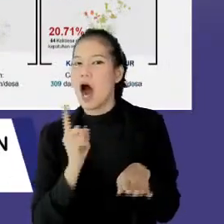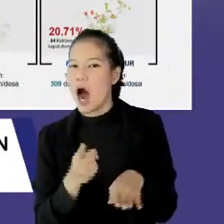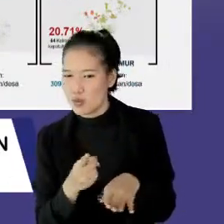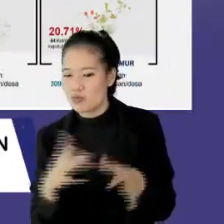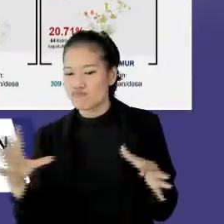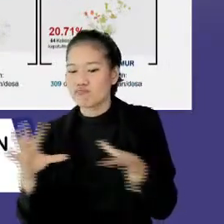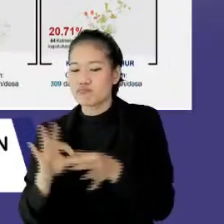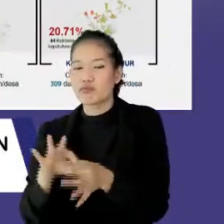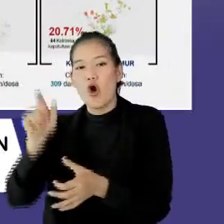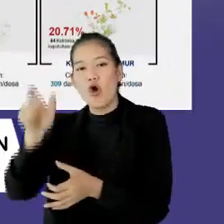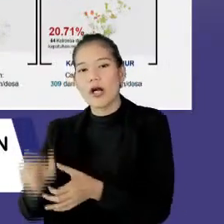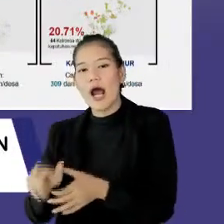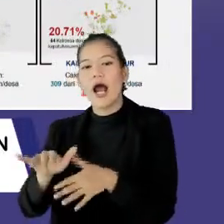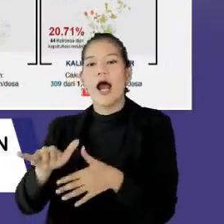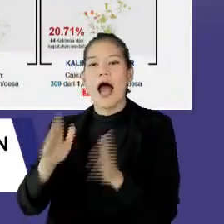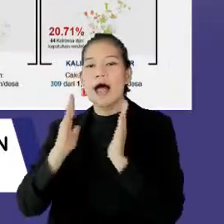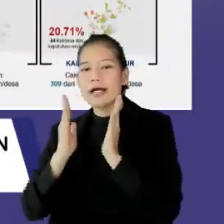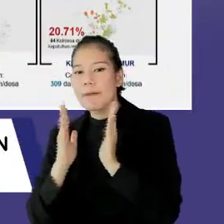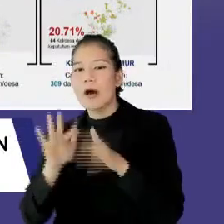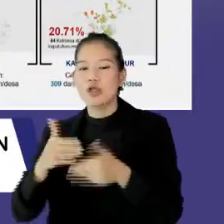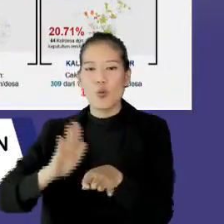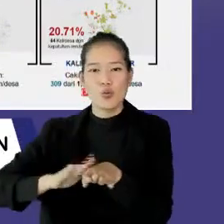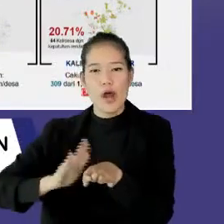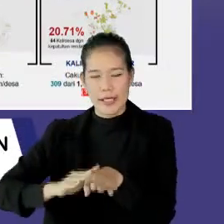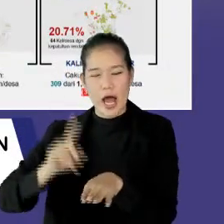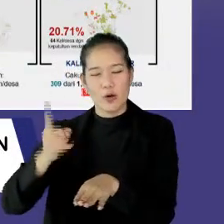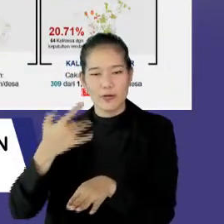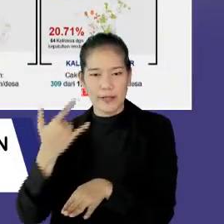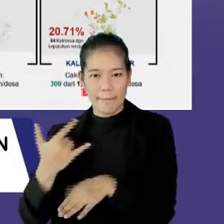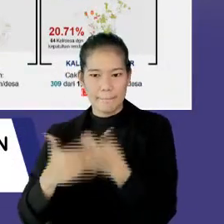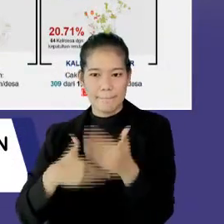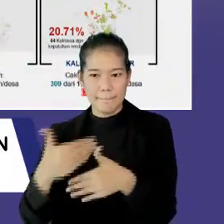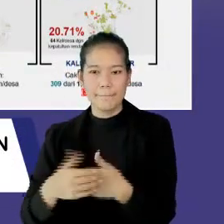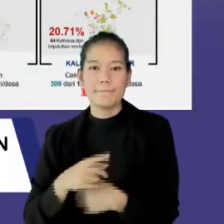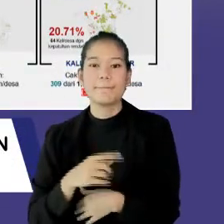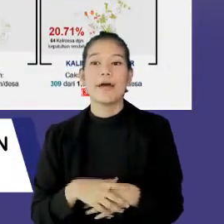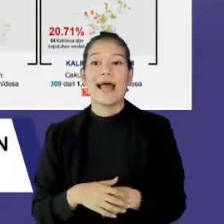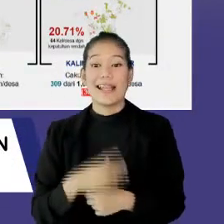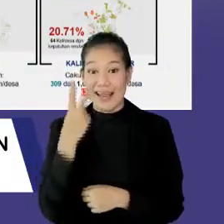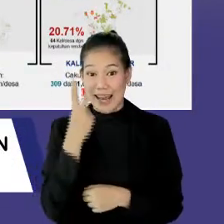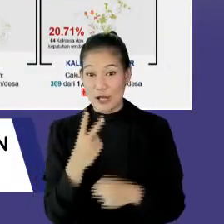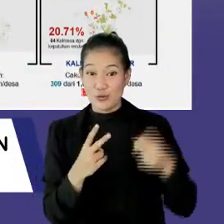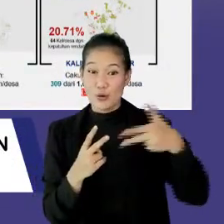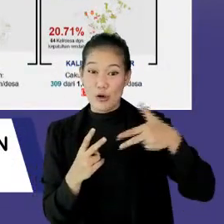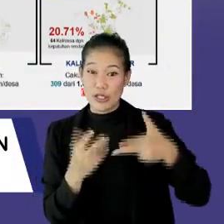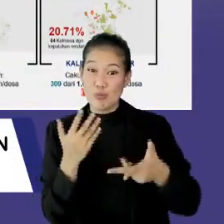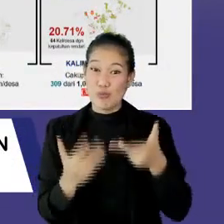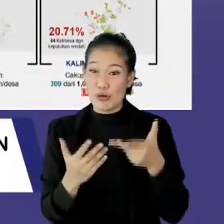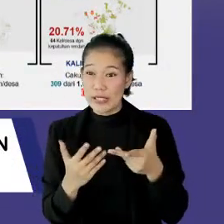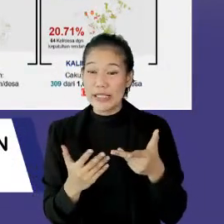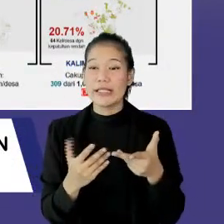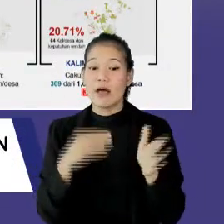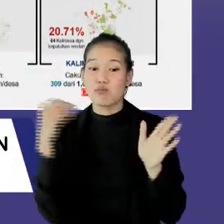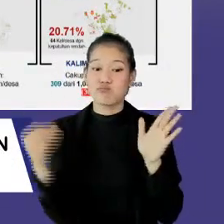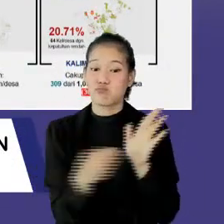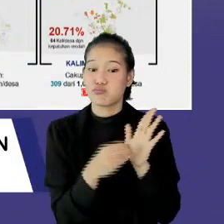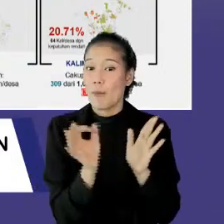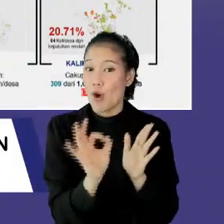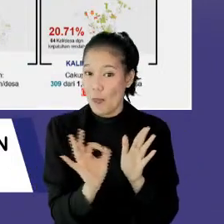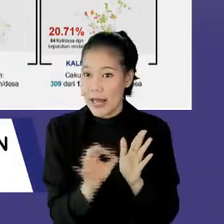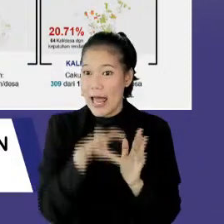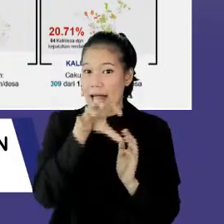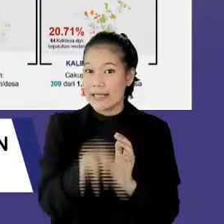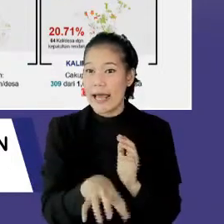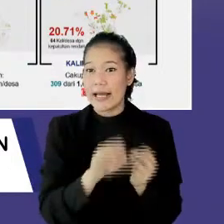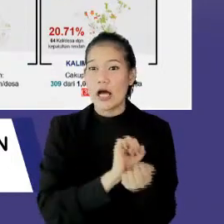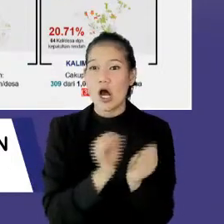tokoh masyarakat, tokoh agama, ini tetap harus dilakukan. Dan tadi karena kita melihat Sulawesi mungkin belum ke-mention ya sebagai daerah